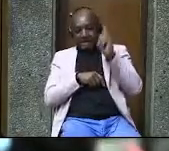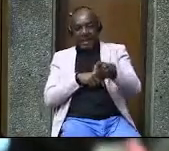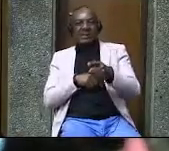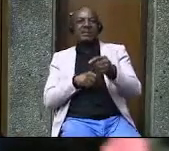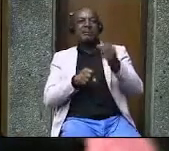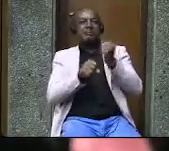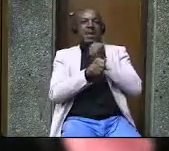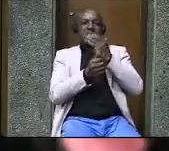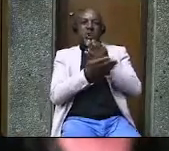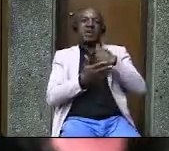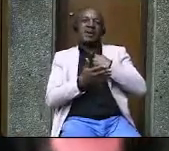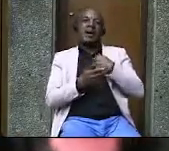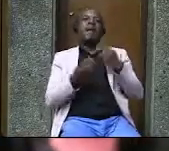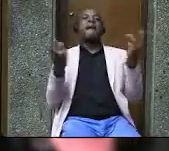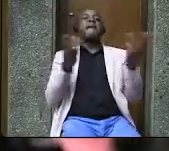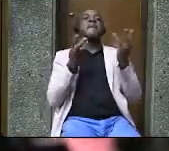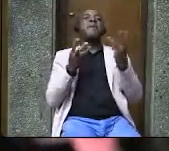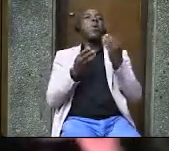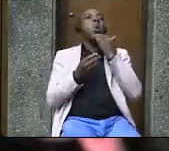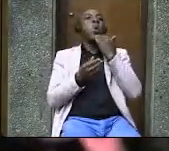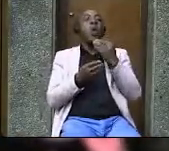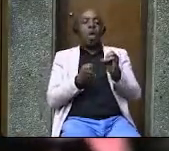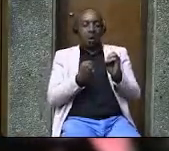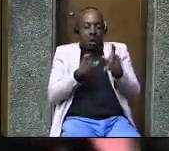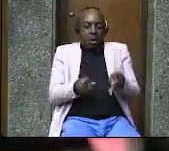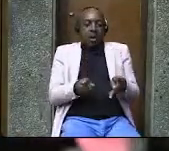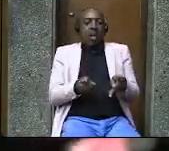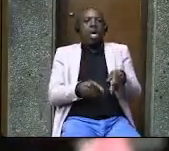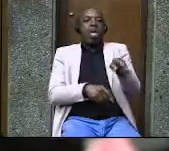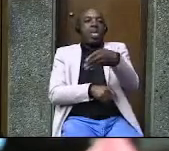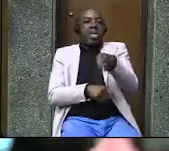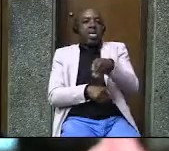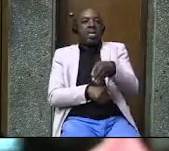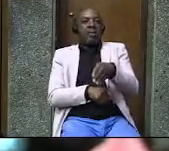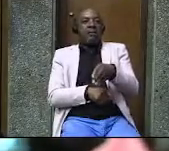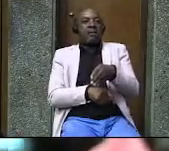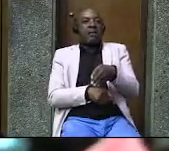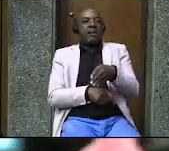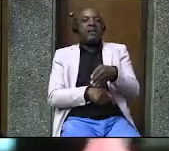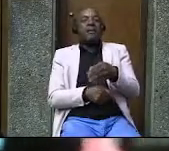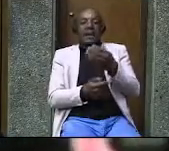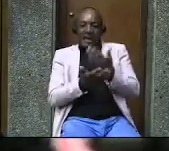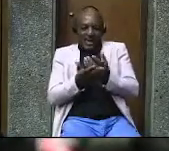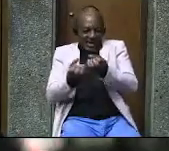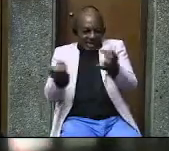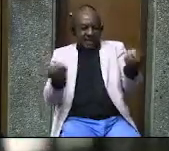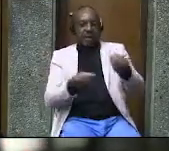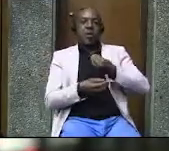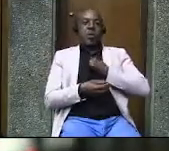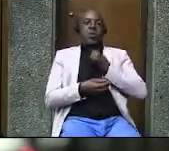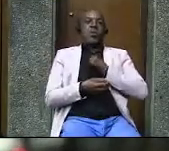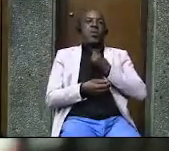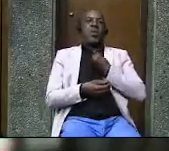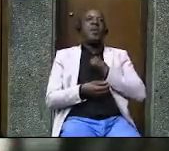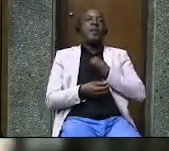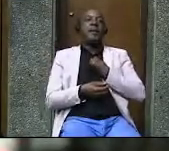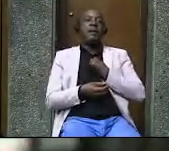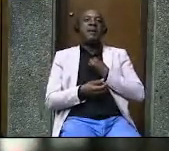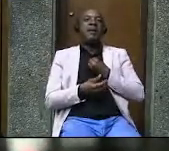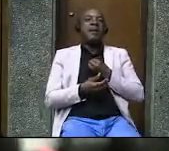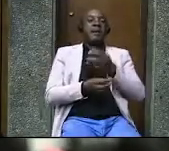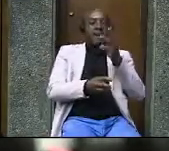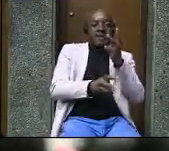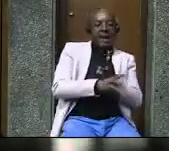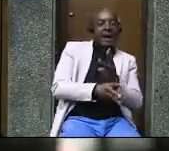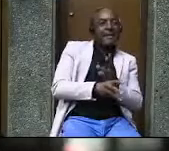sithole ichance abantwana bethu bakwazi ukusebenzisa omama bayathunga benzani